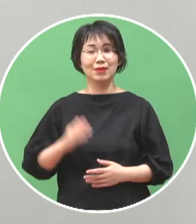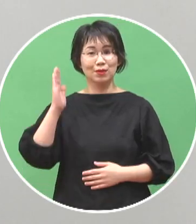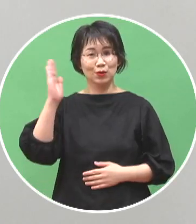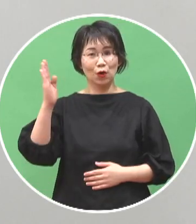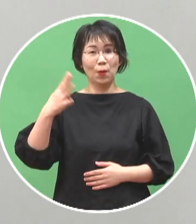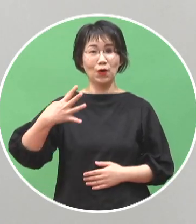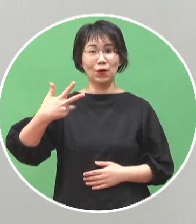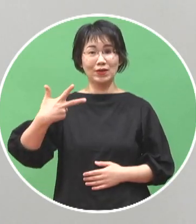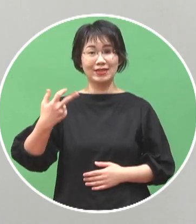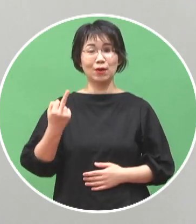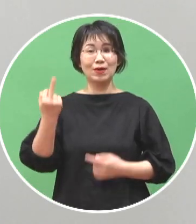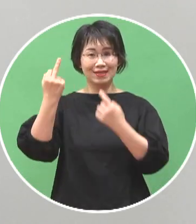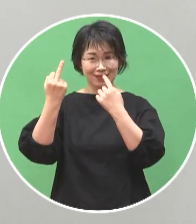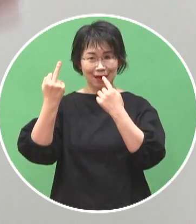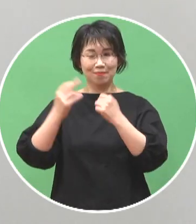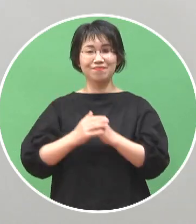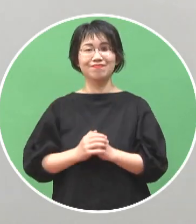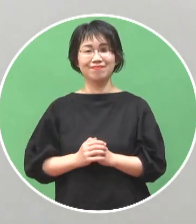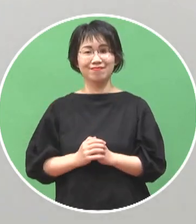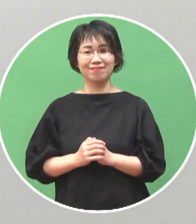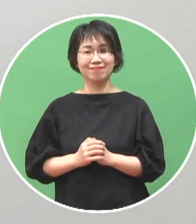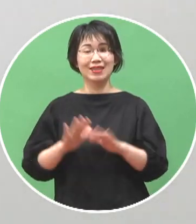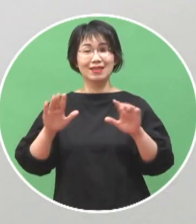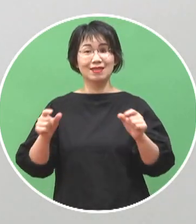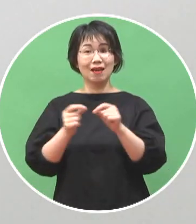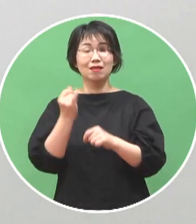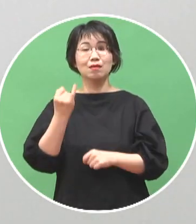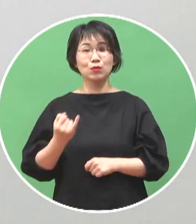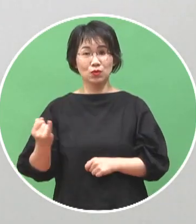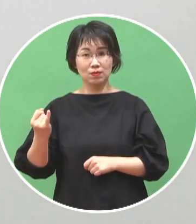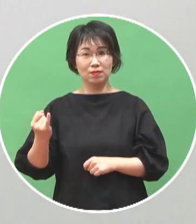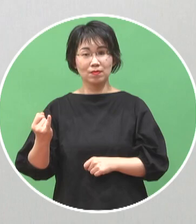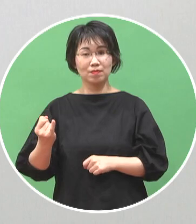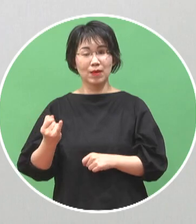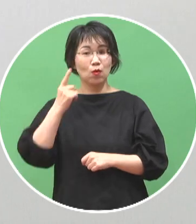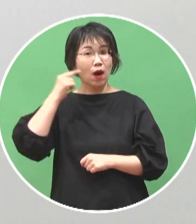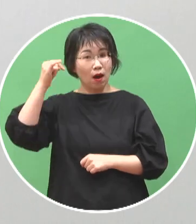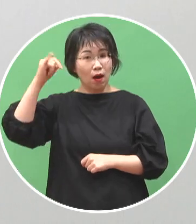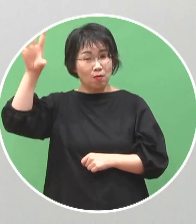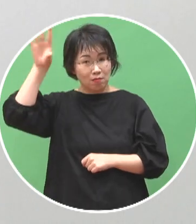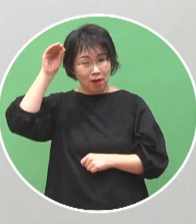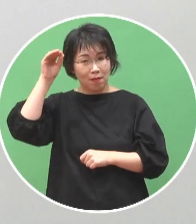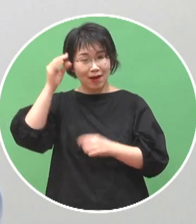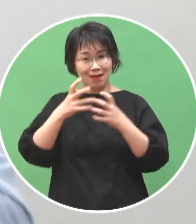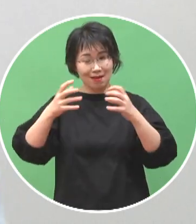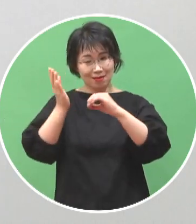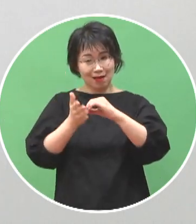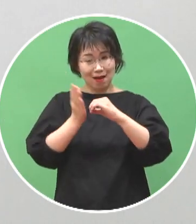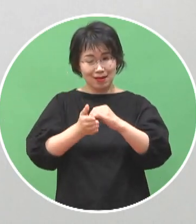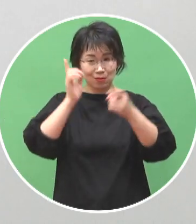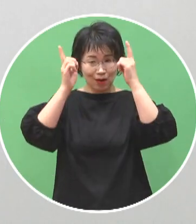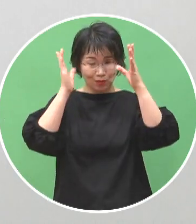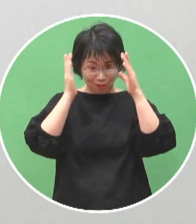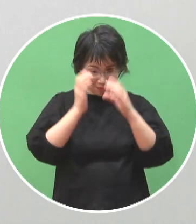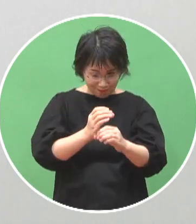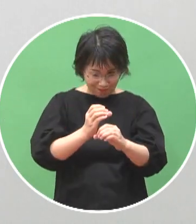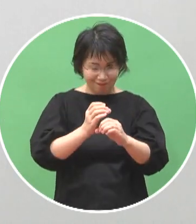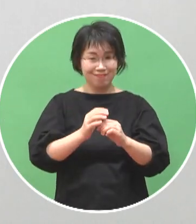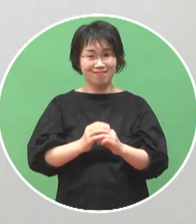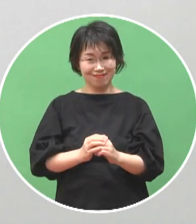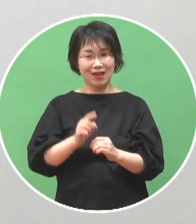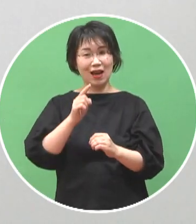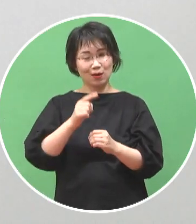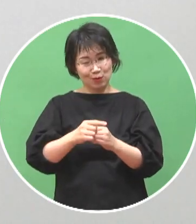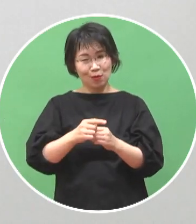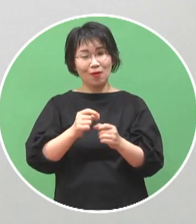どうも、よしお兄さんです。最近娘はおままごとで野菜を切るのにハマっています。そのおかげで